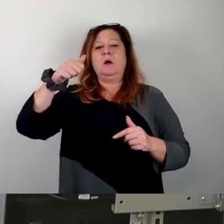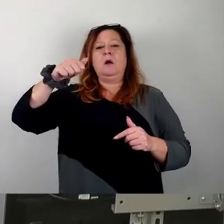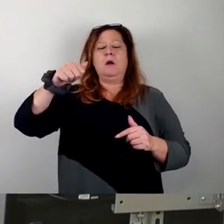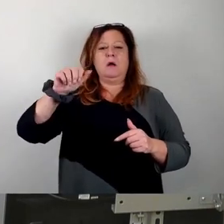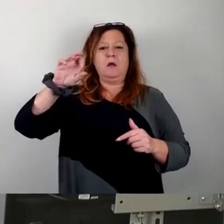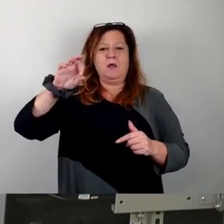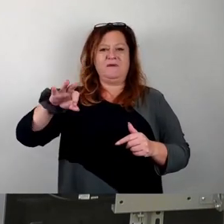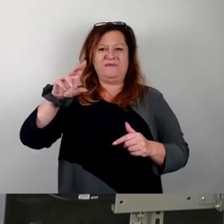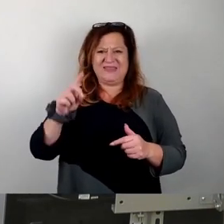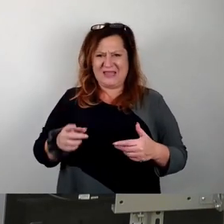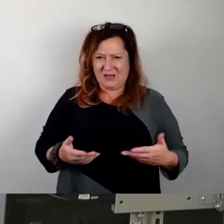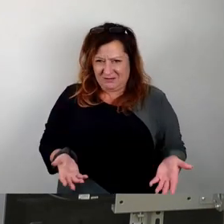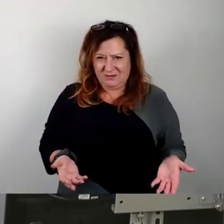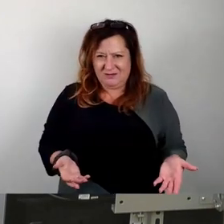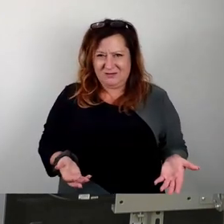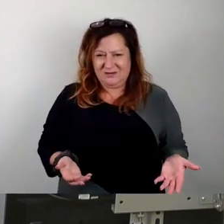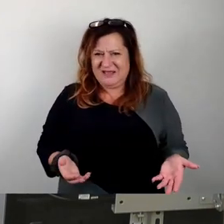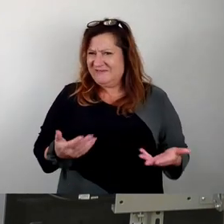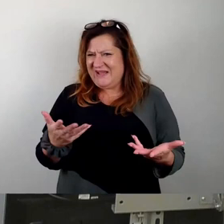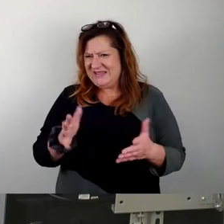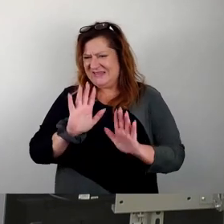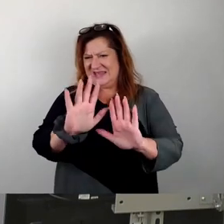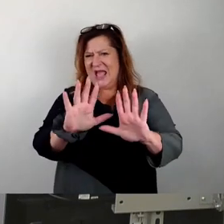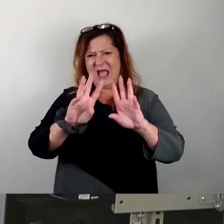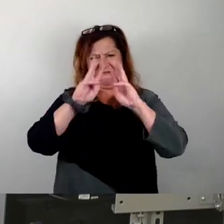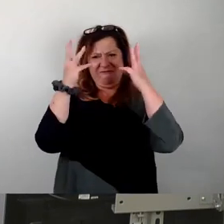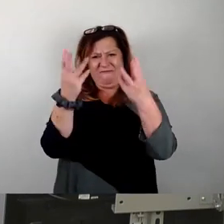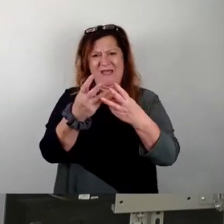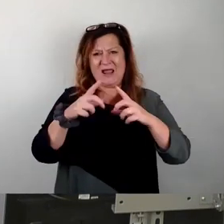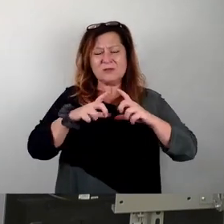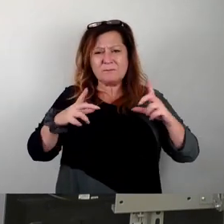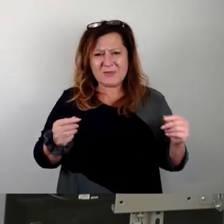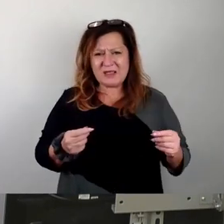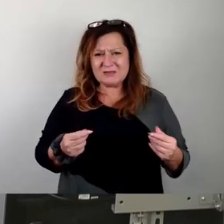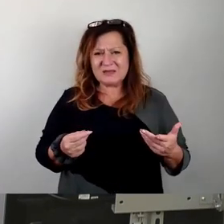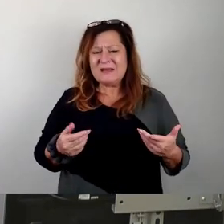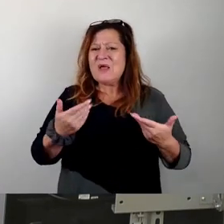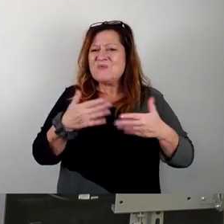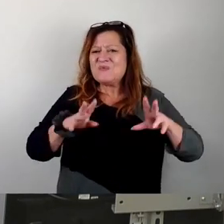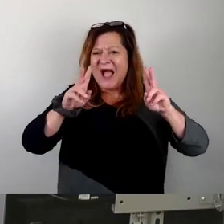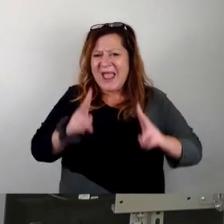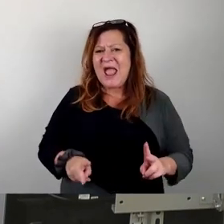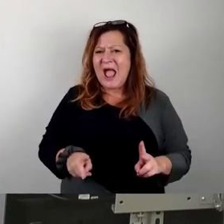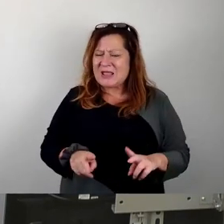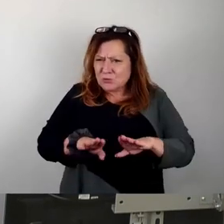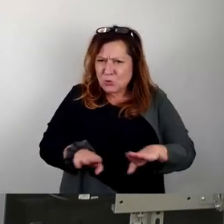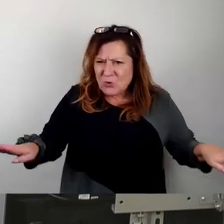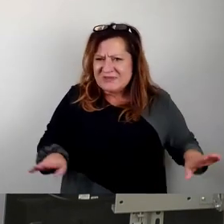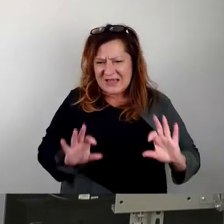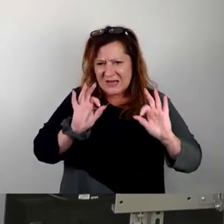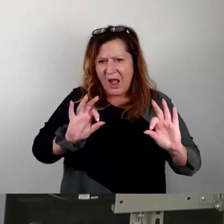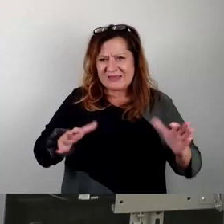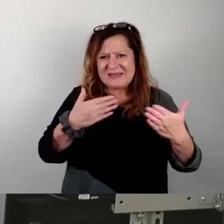ein obrigkeitshöriges Weltbild? Anstatt die unveräußerlichen Freiheiten grundsätzlich zu garantieren, soll der Staat